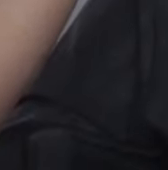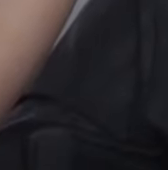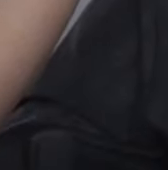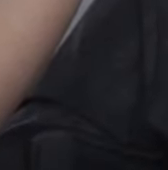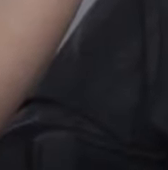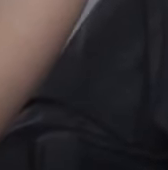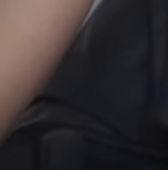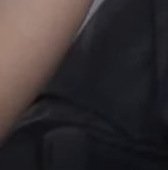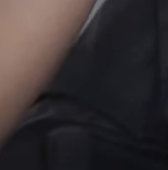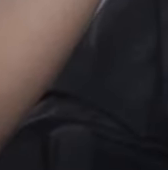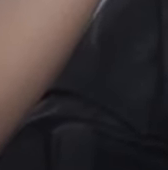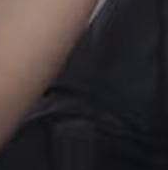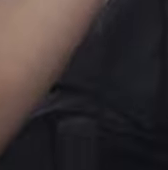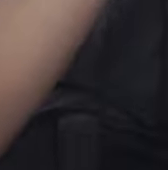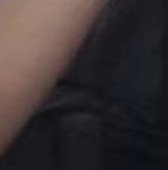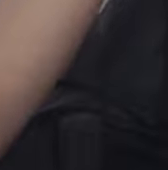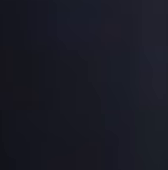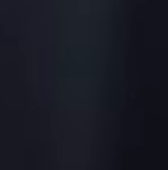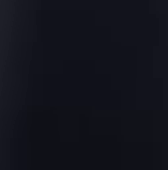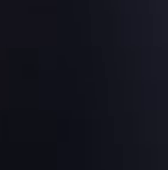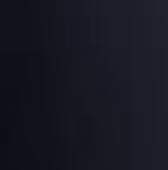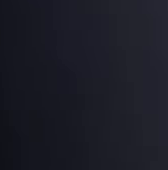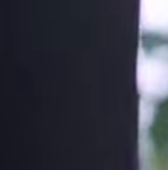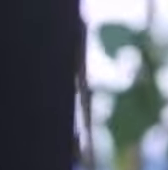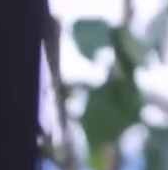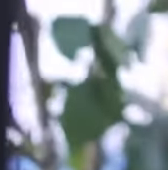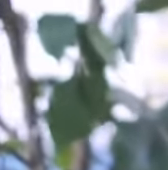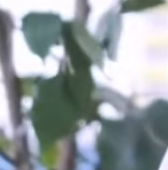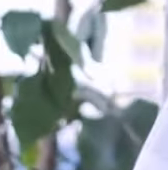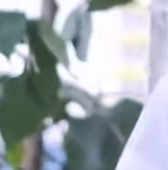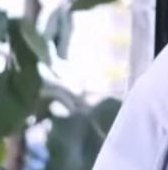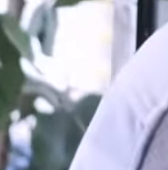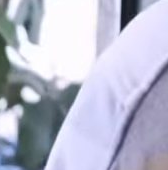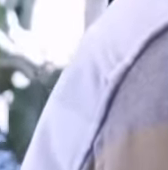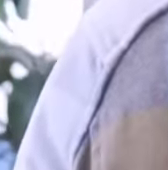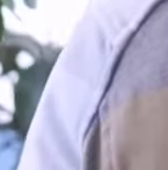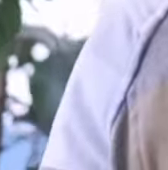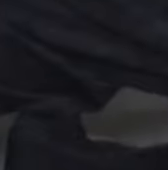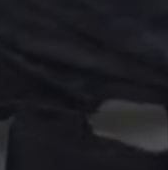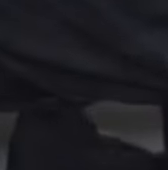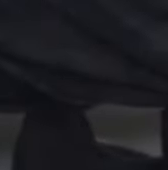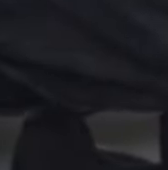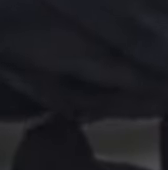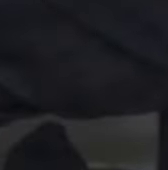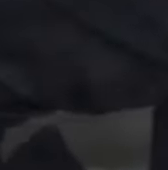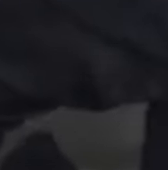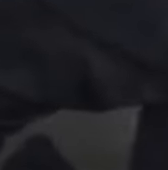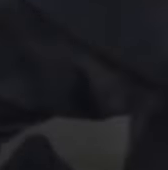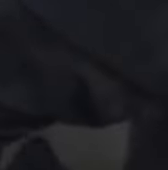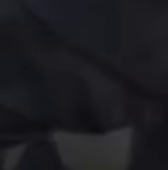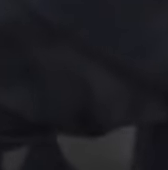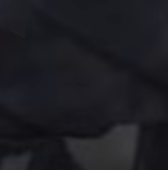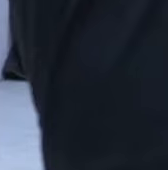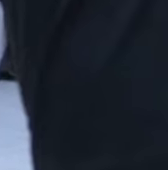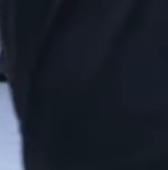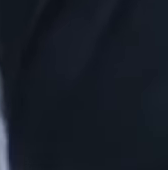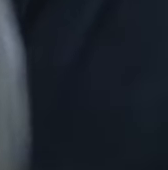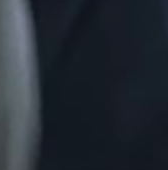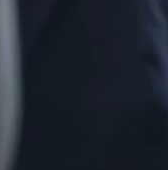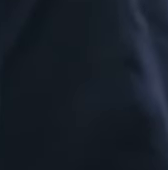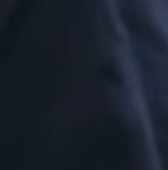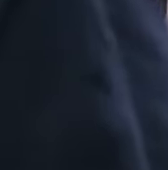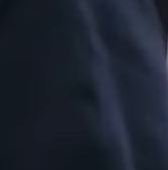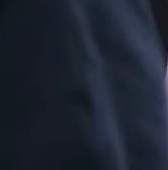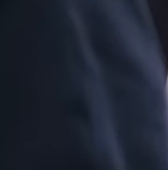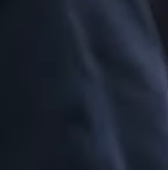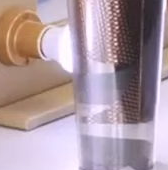Ang pinakauna kong nabook noon na magazine was the Candy Magazine. Hindi ko akalain na magiging artista ako. Wala talaga. Sabi ng mama